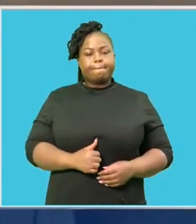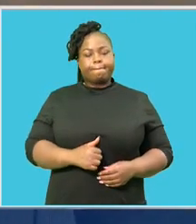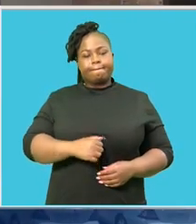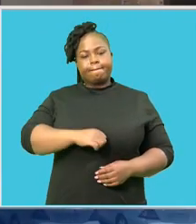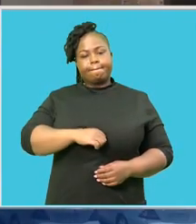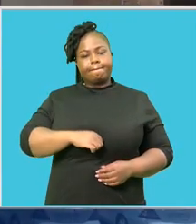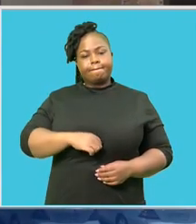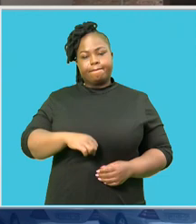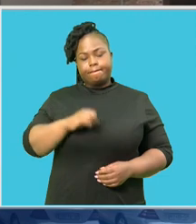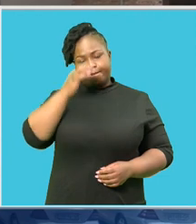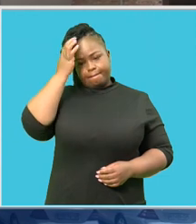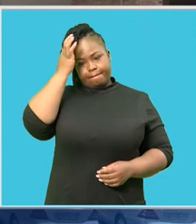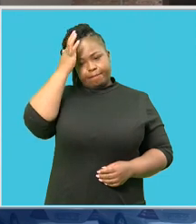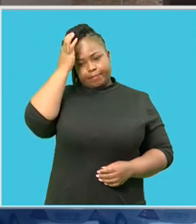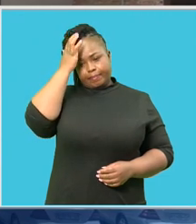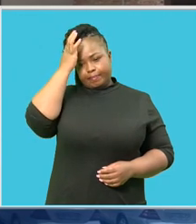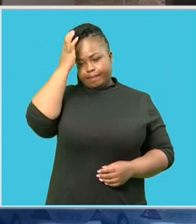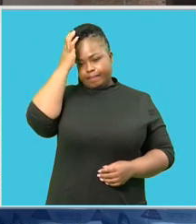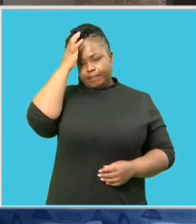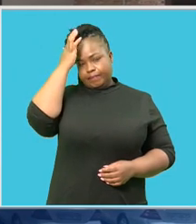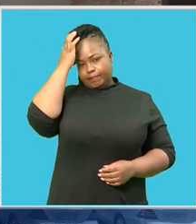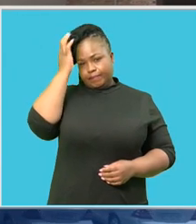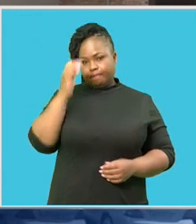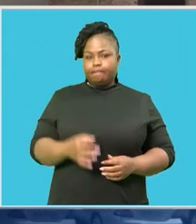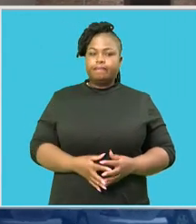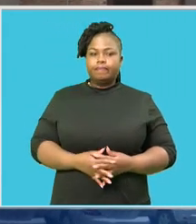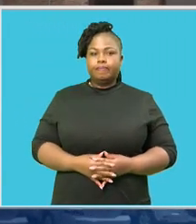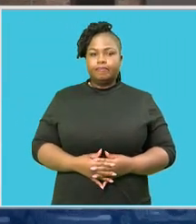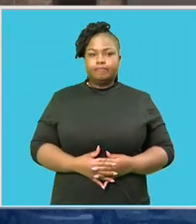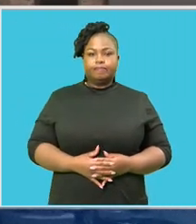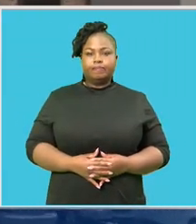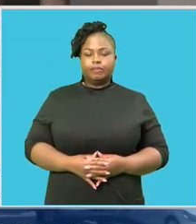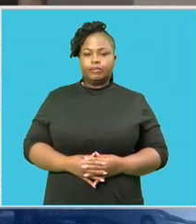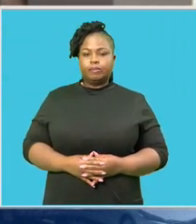Ezindabeni zeSoweto TV, nginguDoubt Phungula, ngibika ngiseRiverside.